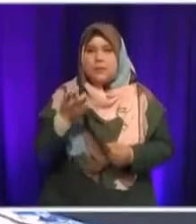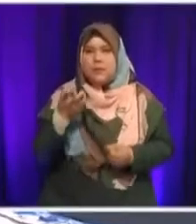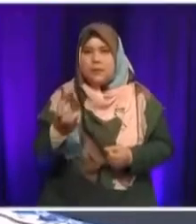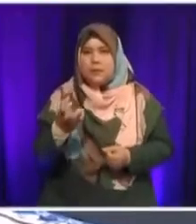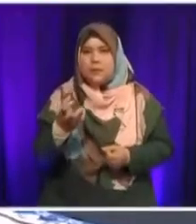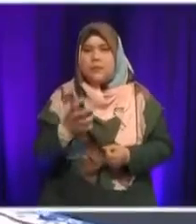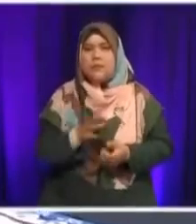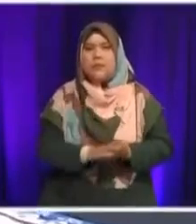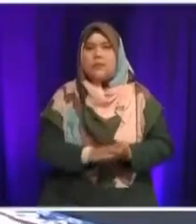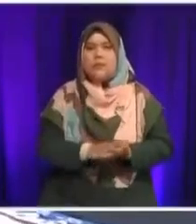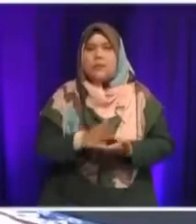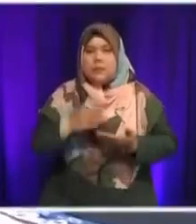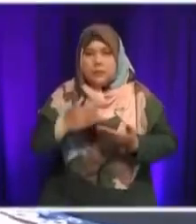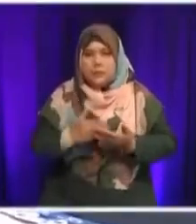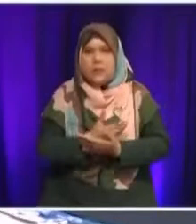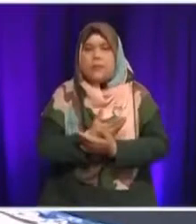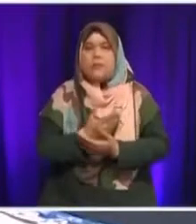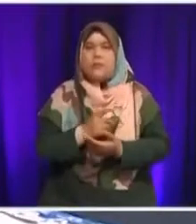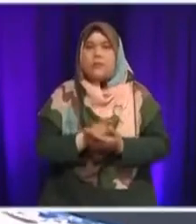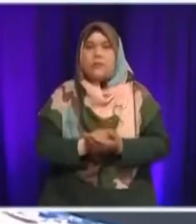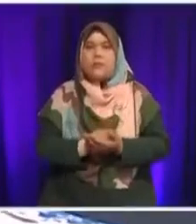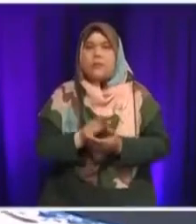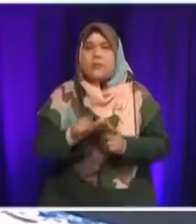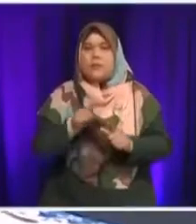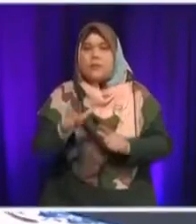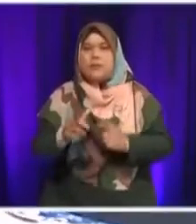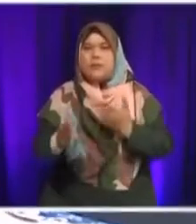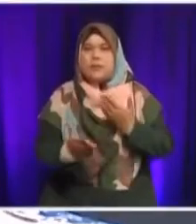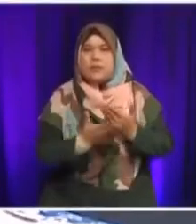barulah langkahnya selesai